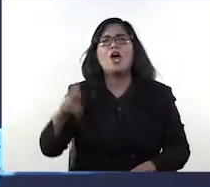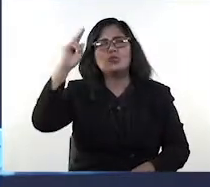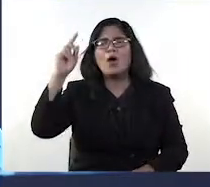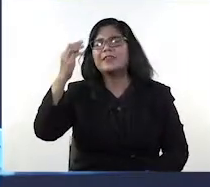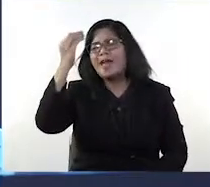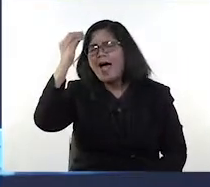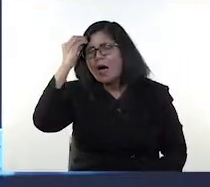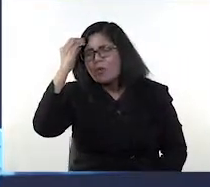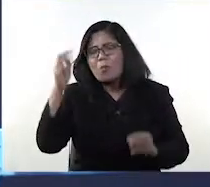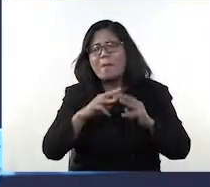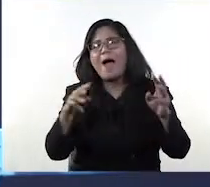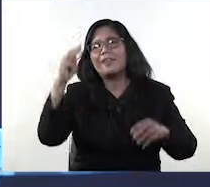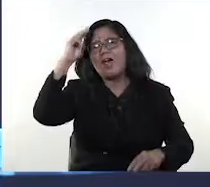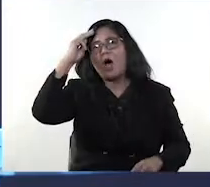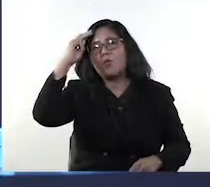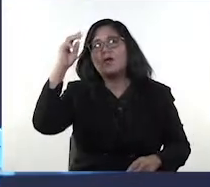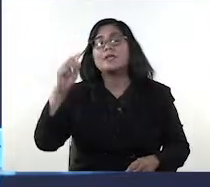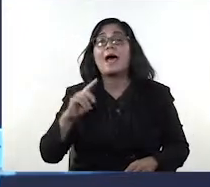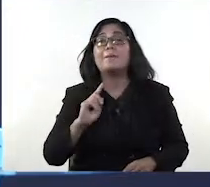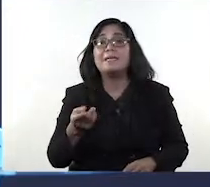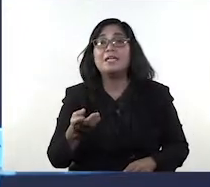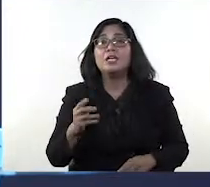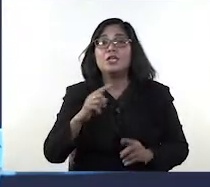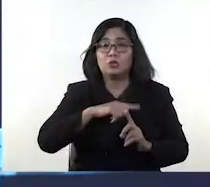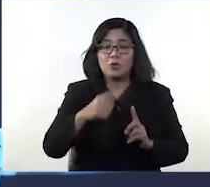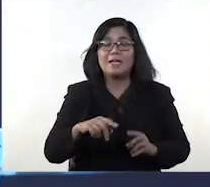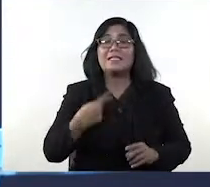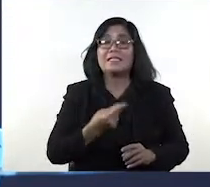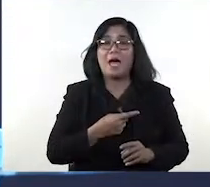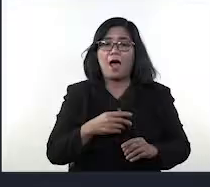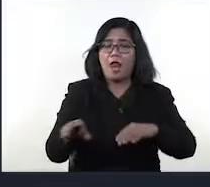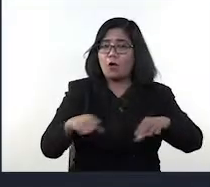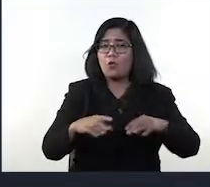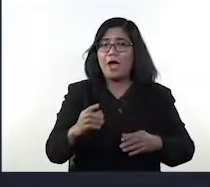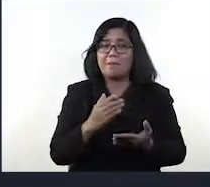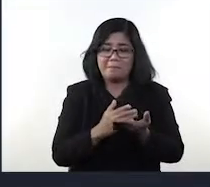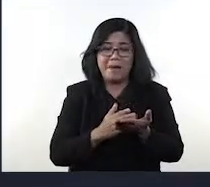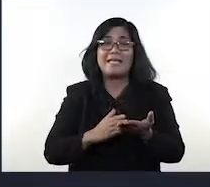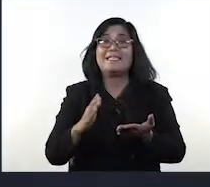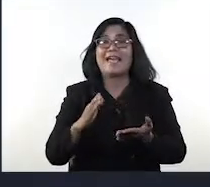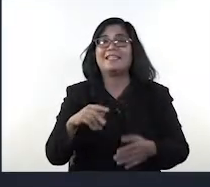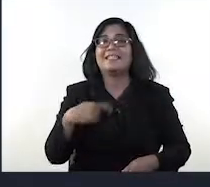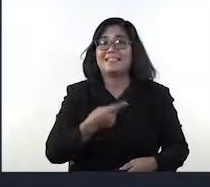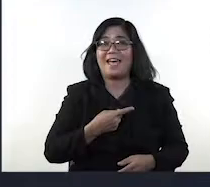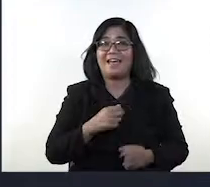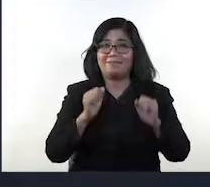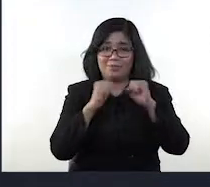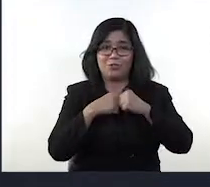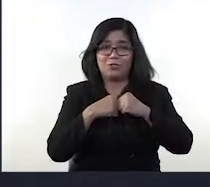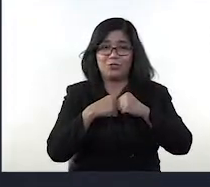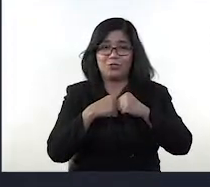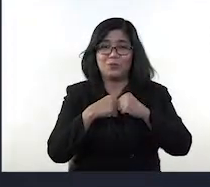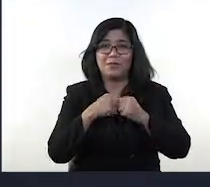yang harus dia buat tugas kita lakukan bagian kita uh yang setuju sama saya